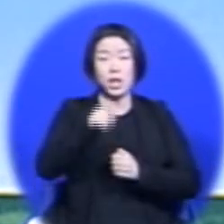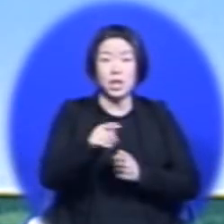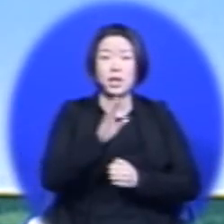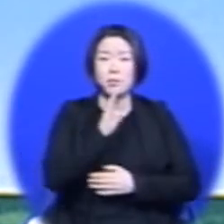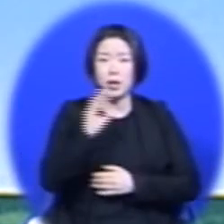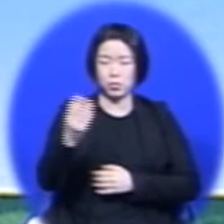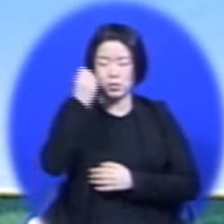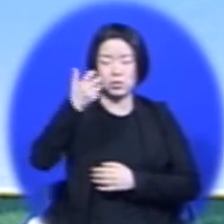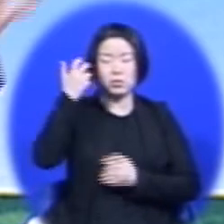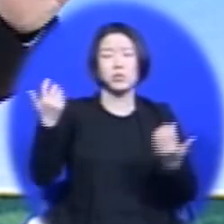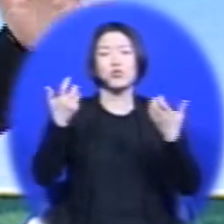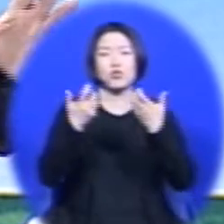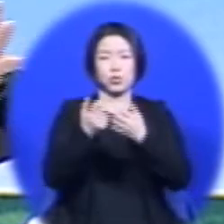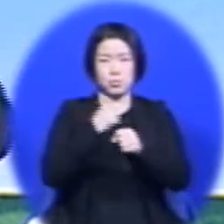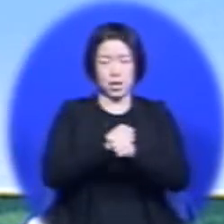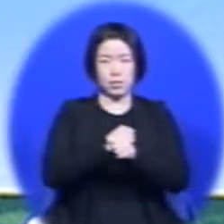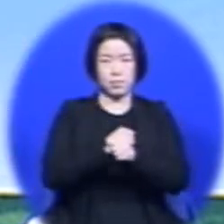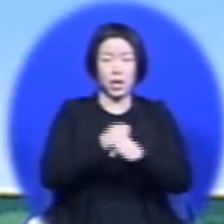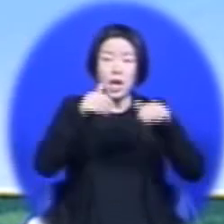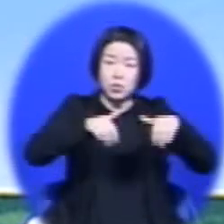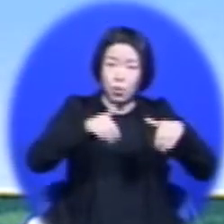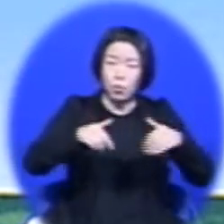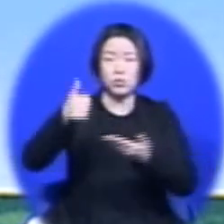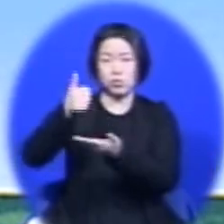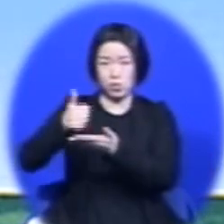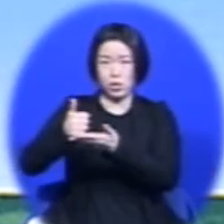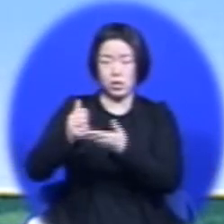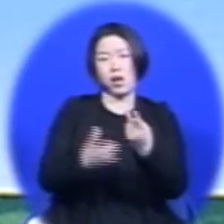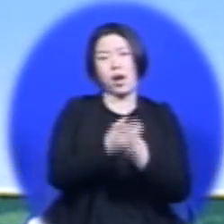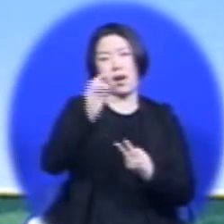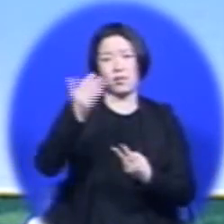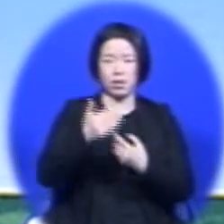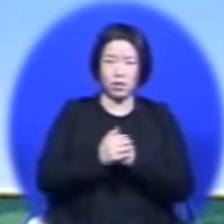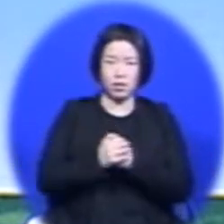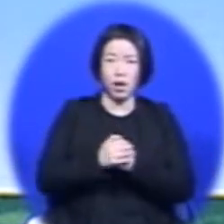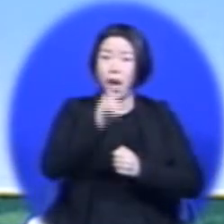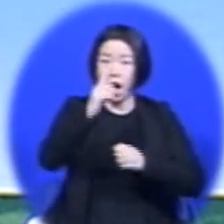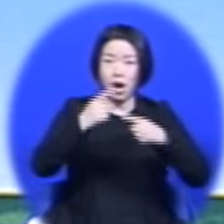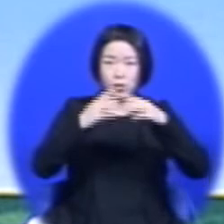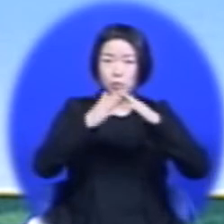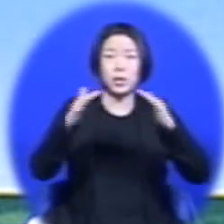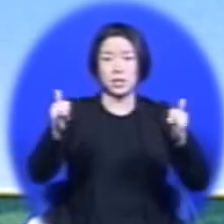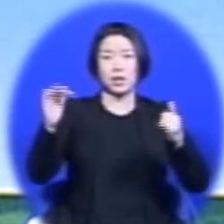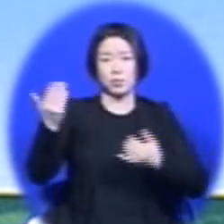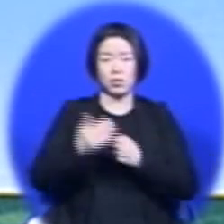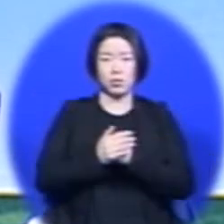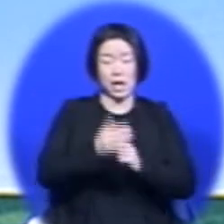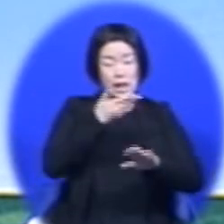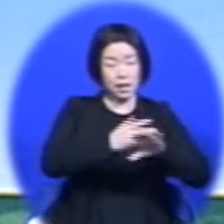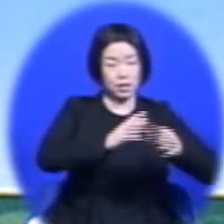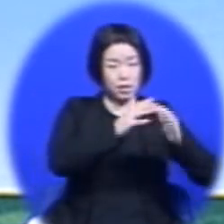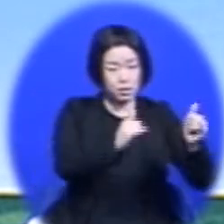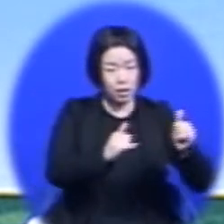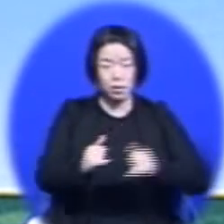충만함입니다. 종과 주인이 하나가 돼서 한 교인이 됩니다. 이방인과